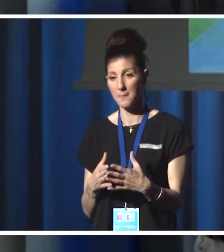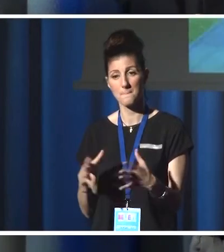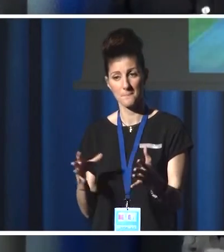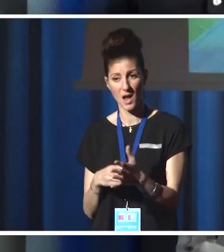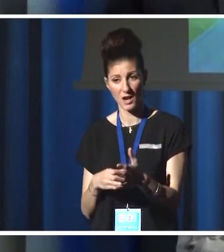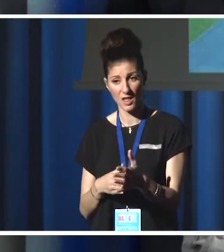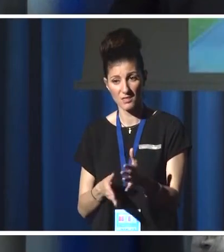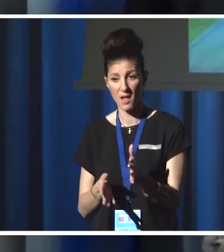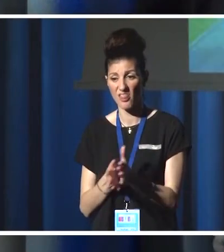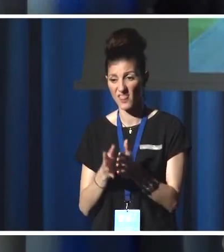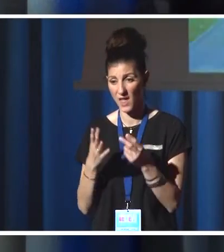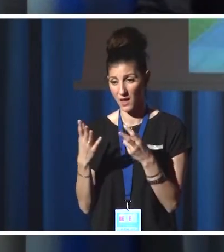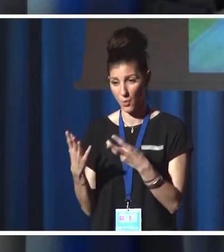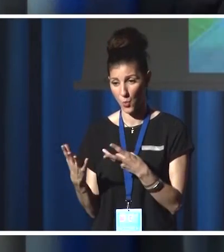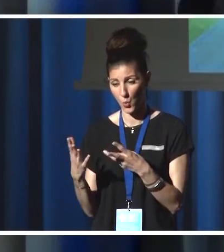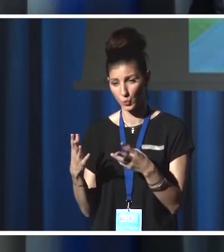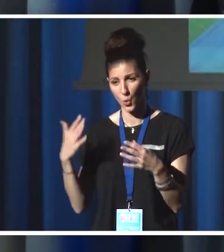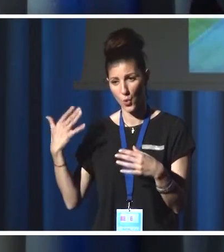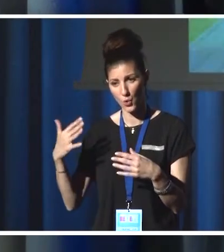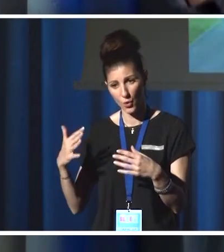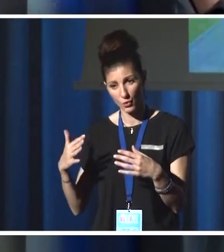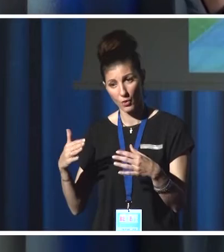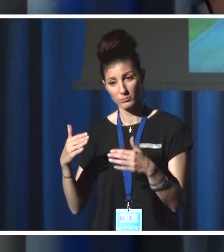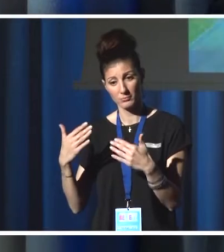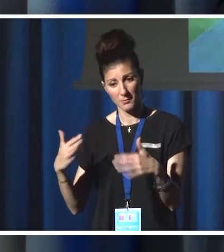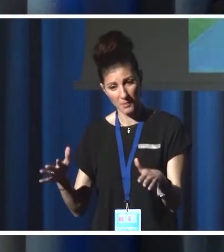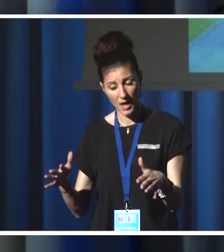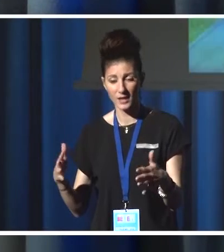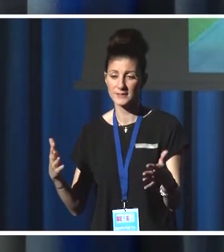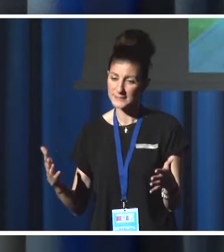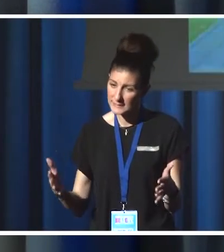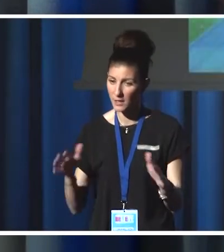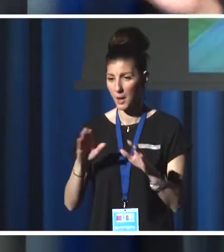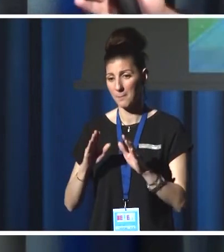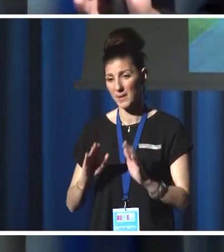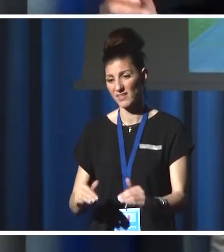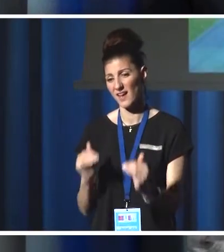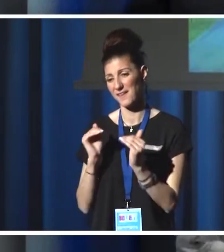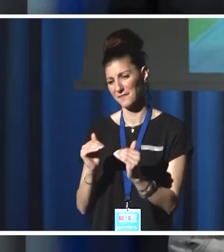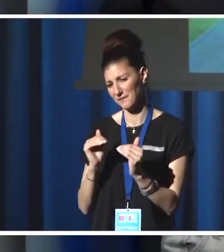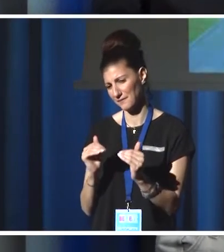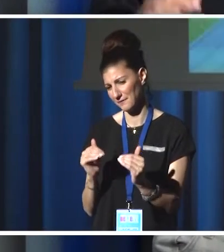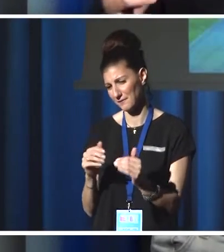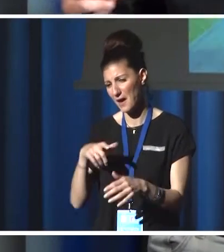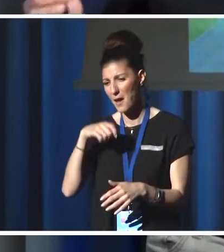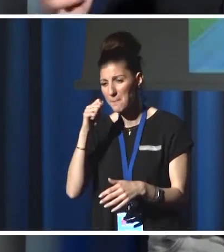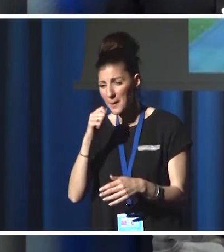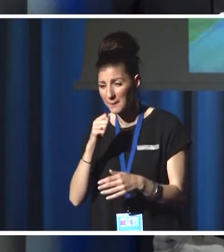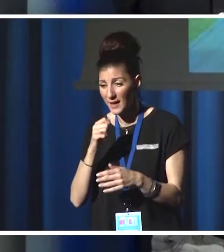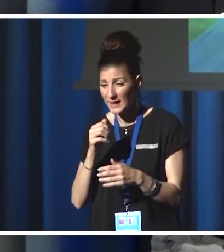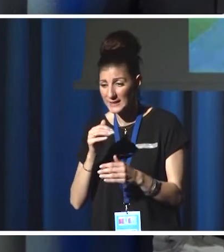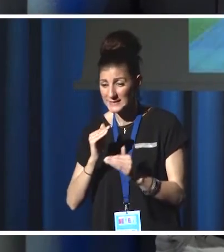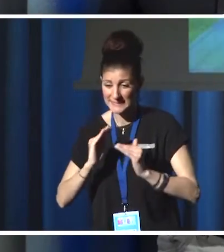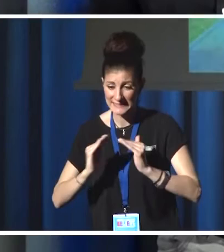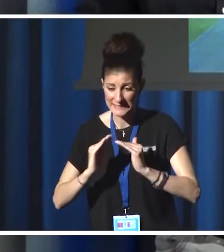έτος της ηλικίας τους τα θεωρεί ακόμα παιδιά και είναι υπερπροστατευτική έτσι και η δική μου